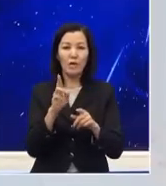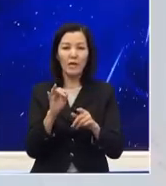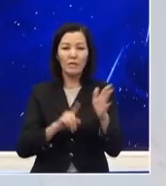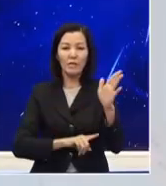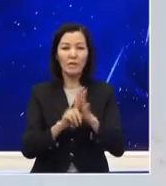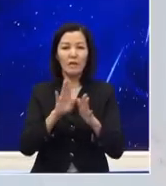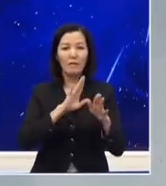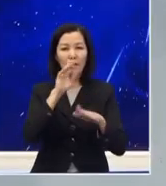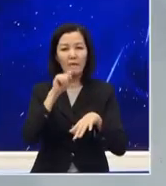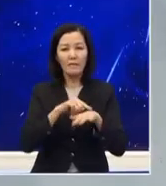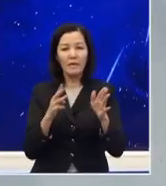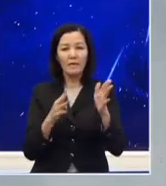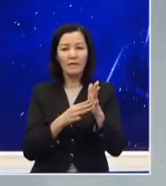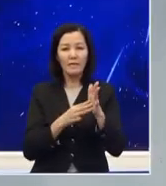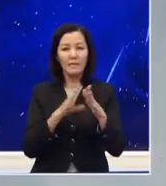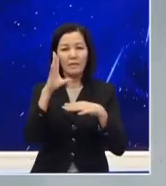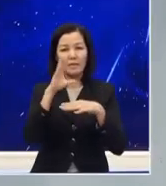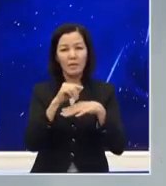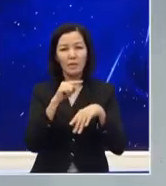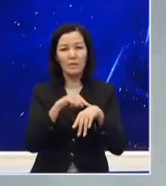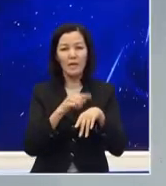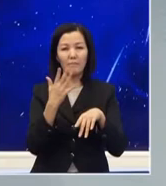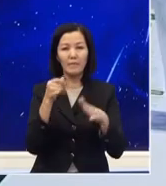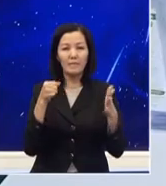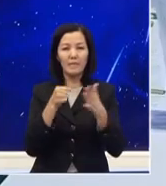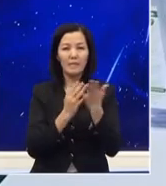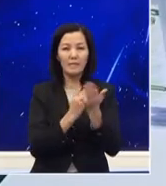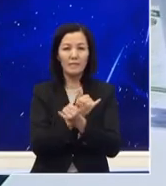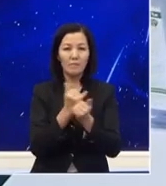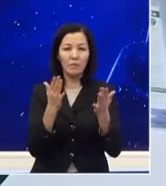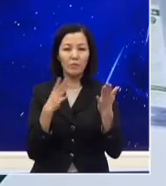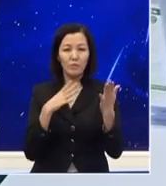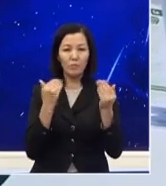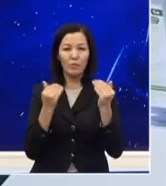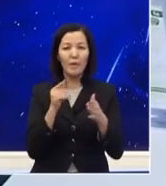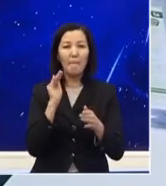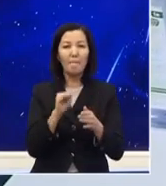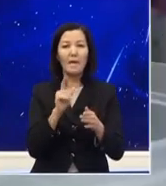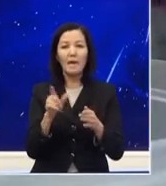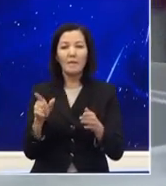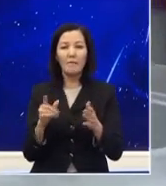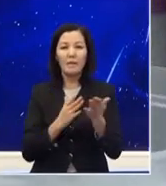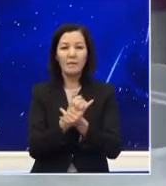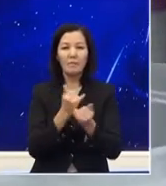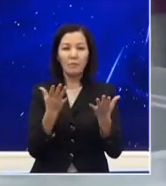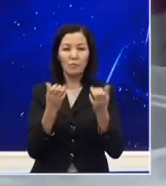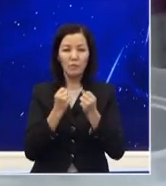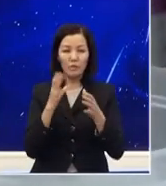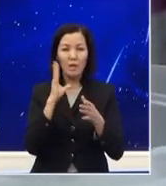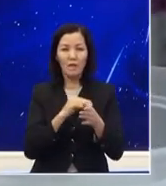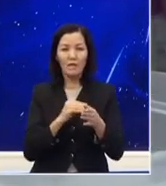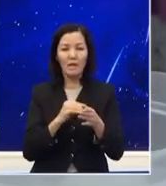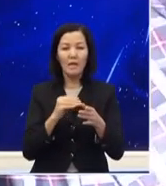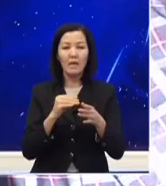Таңғы сағат 8-ден 17:00-ге дейін халыққа қызмет көрсетті. Бүгінде мамандар 1000-нан аса адамды қабылдап үлгерген. Жергілікті